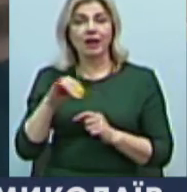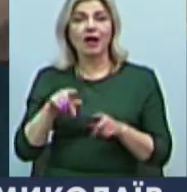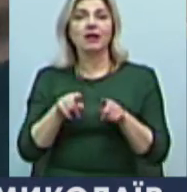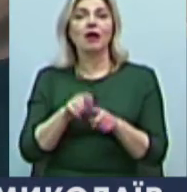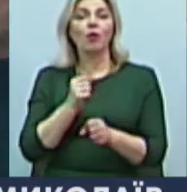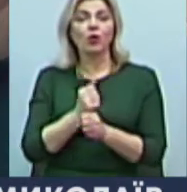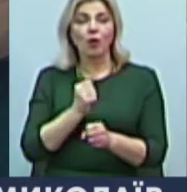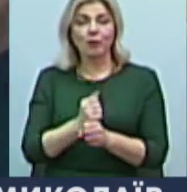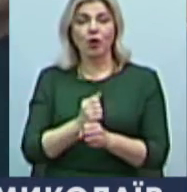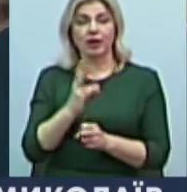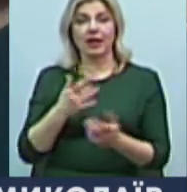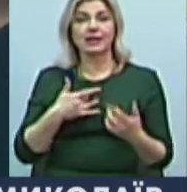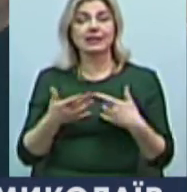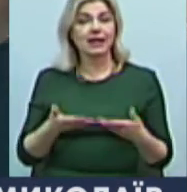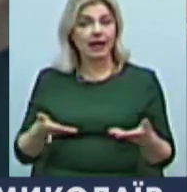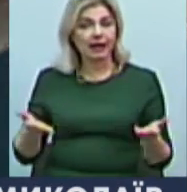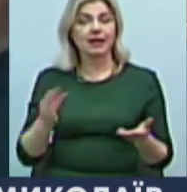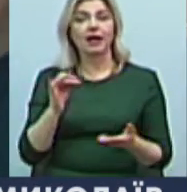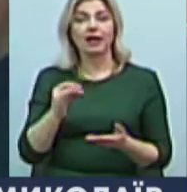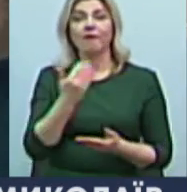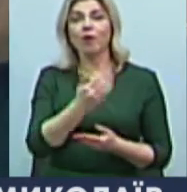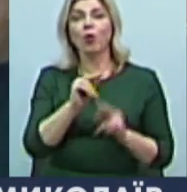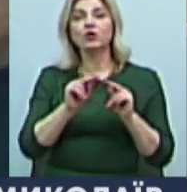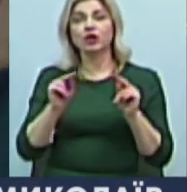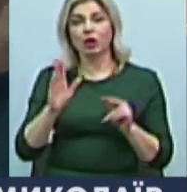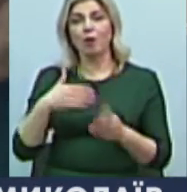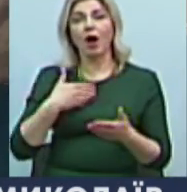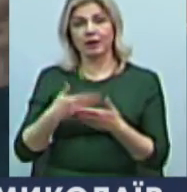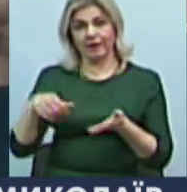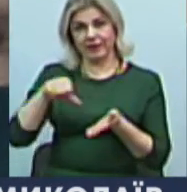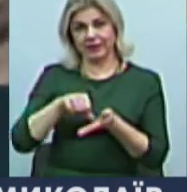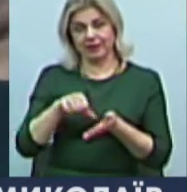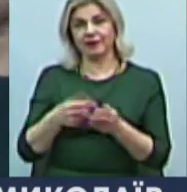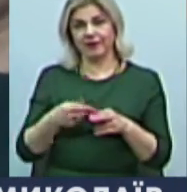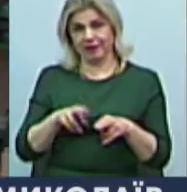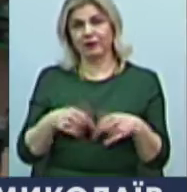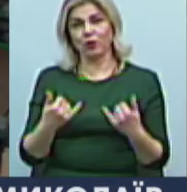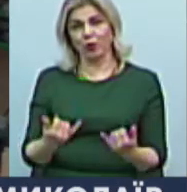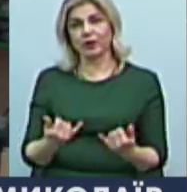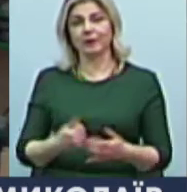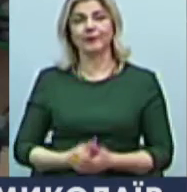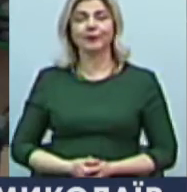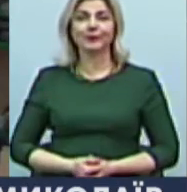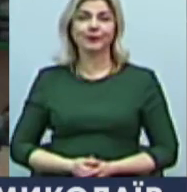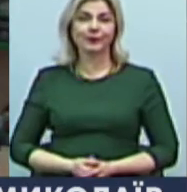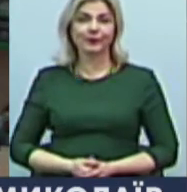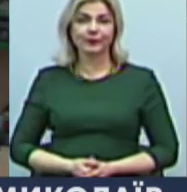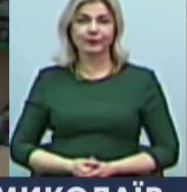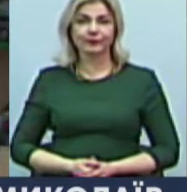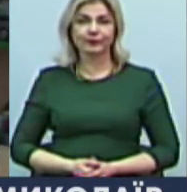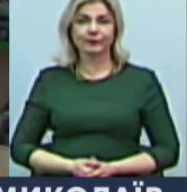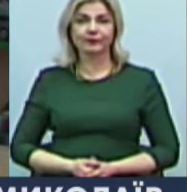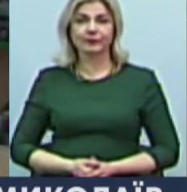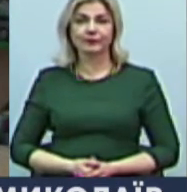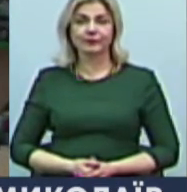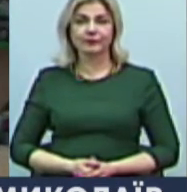роботи, як наука на сцені, і його вчителі будуть активно задіяні саме в цій формі роботи. Катерина Балєєва, Ігор Чорний, телевізійні